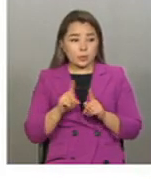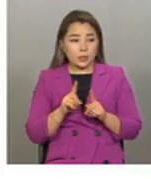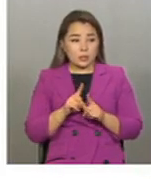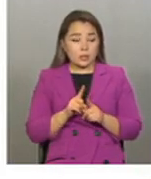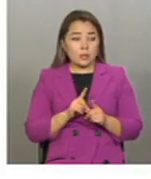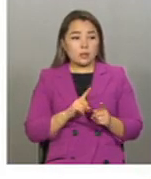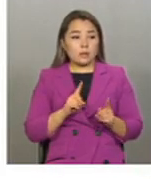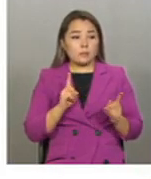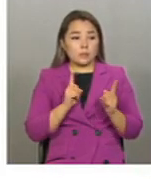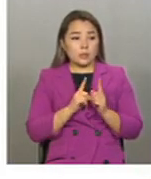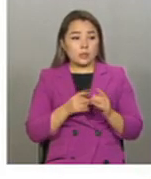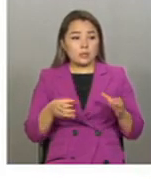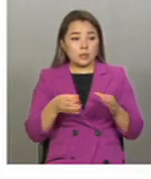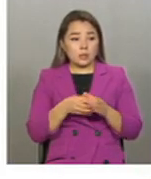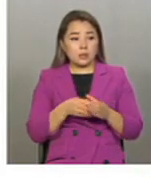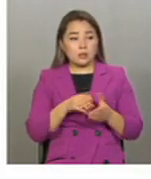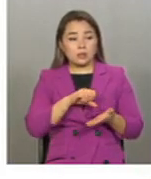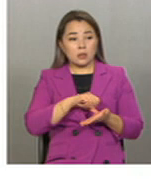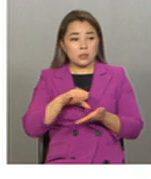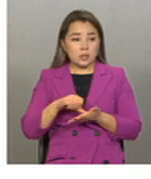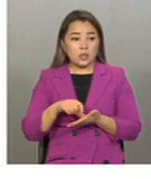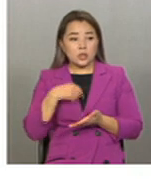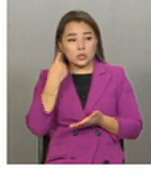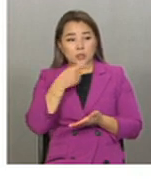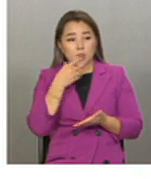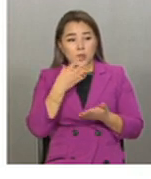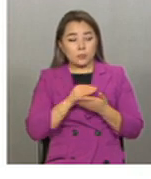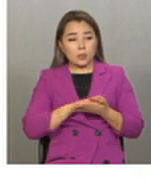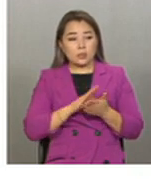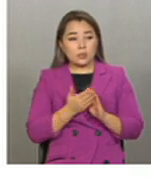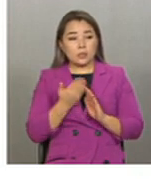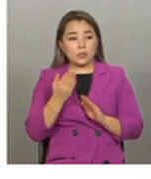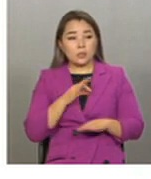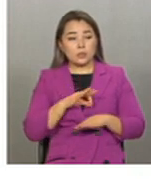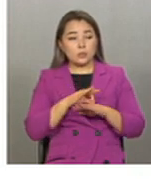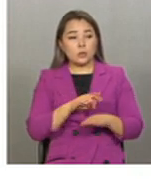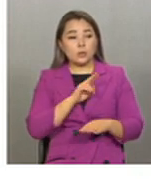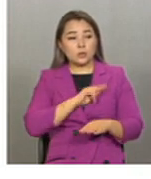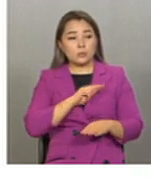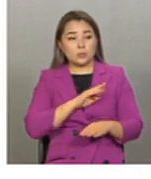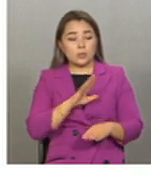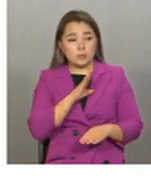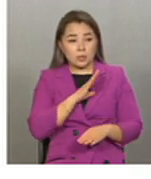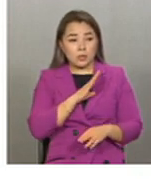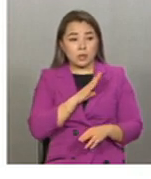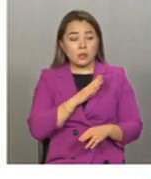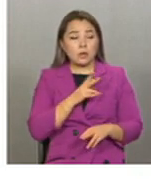кеңес делегацияларының жеке келіссөздері басталды. Ал